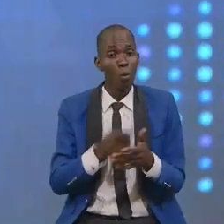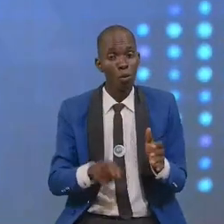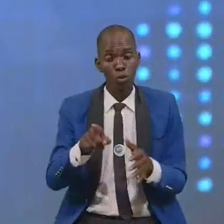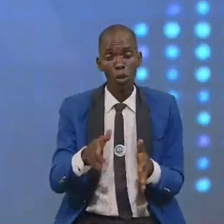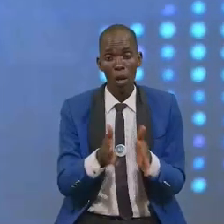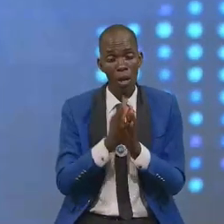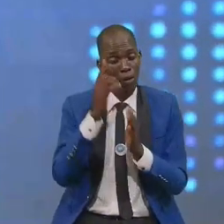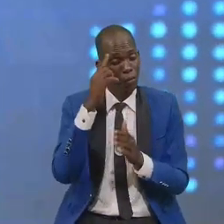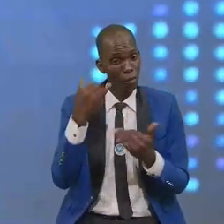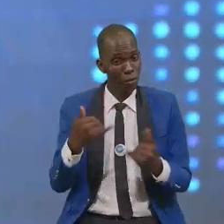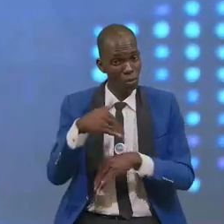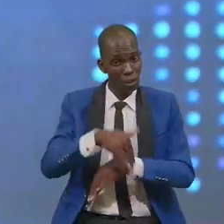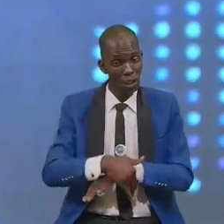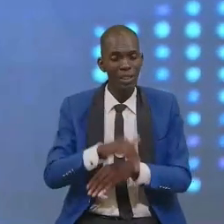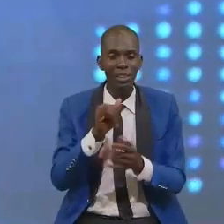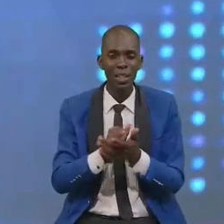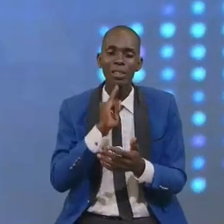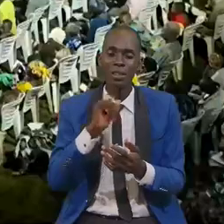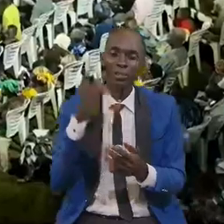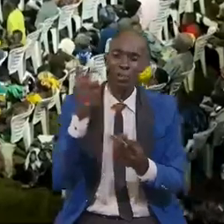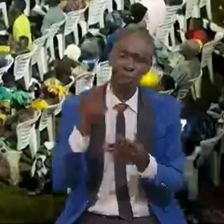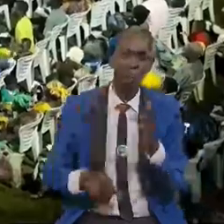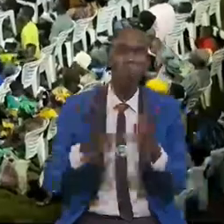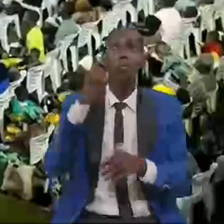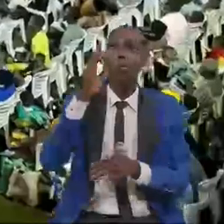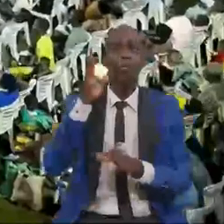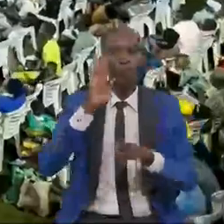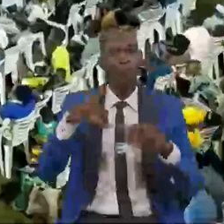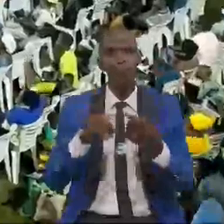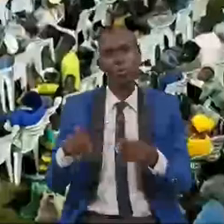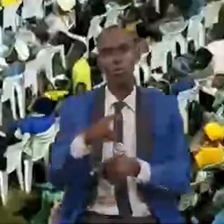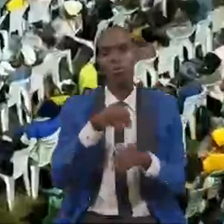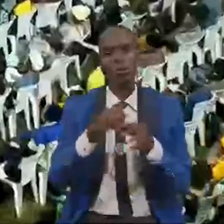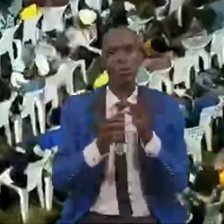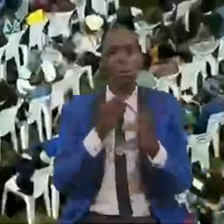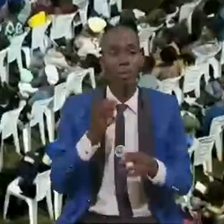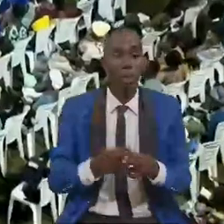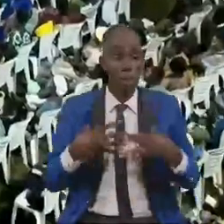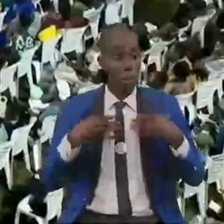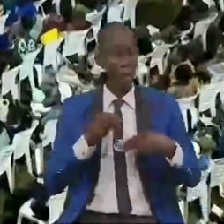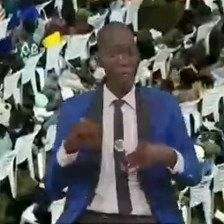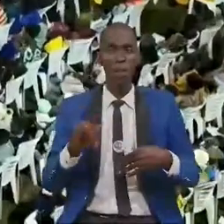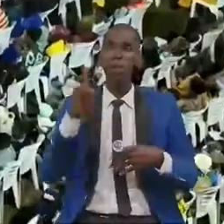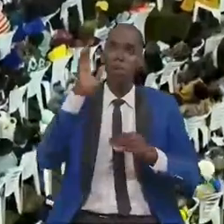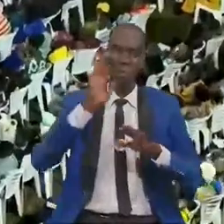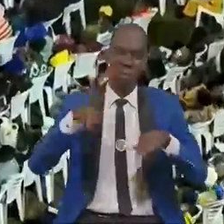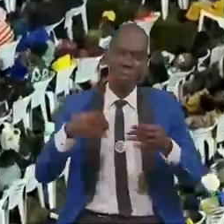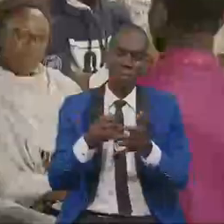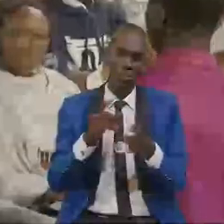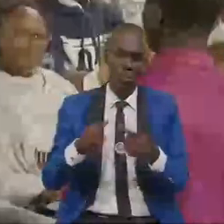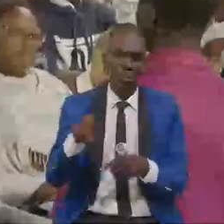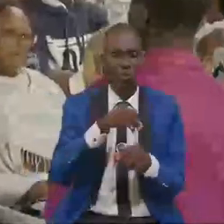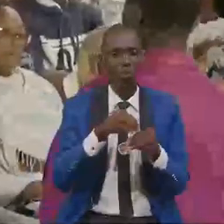c'est exactement ce que Dieu va te donner la guérison c'est exactement ce que Dieu va te donner